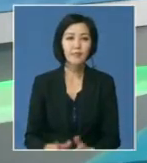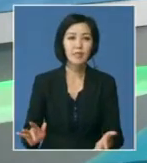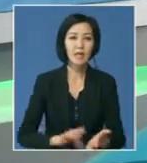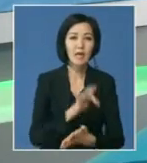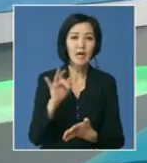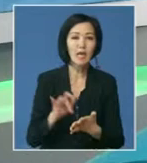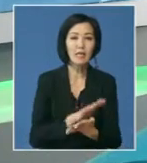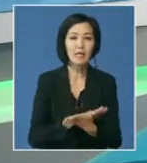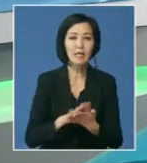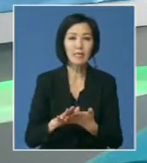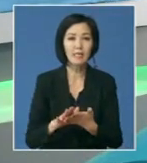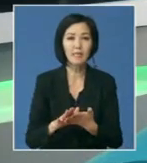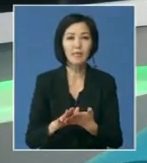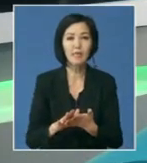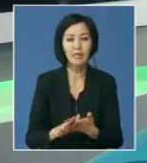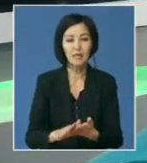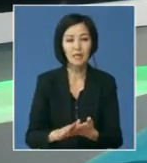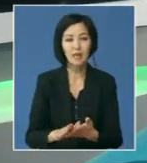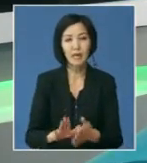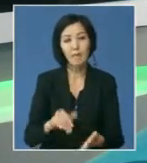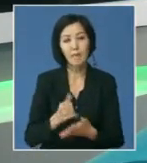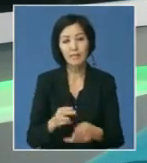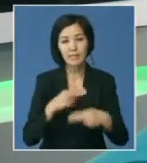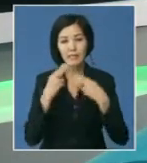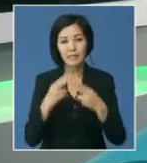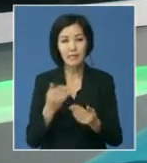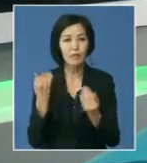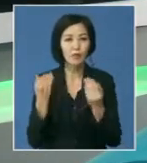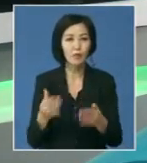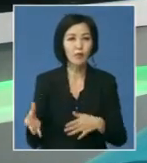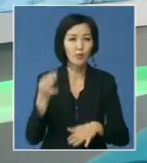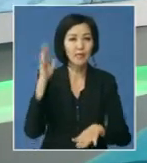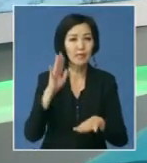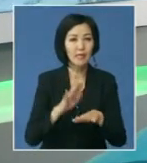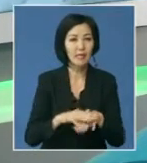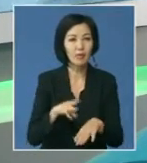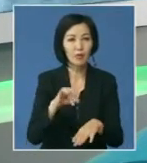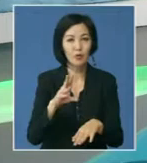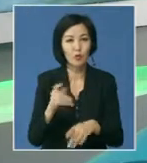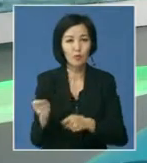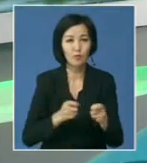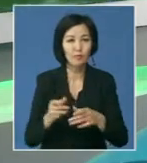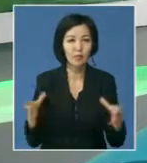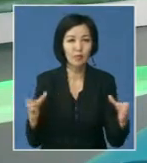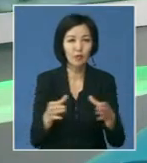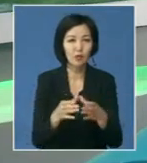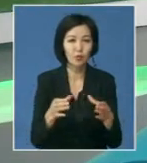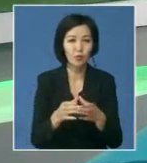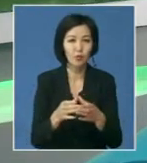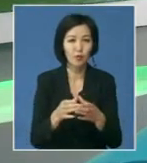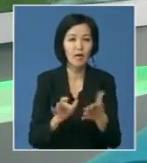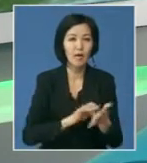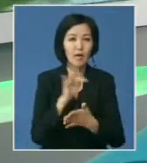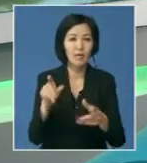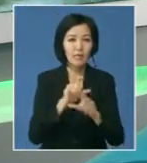Қала тазалығы мен көркі бас назарда. Бүгін облыс әкімінің бірінші орынбасары Ләззат Тұрлашов бастаған жұмыс тобы шаһардағы бірқатар нысандарды аралап шықты.